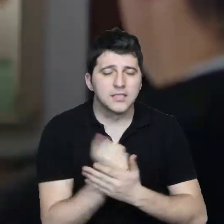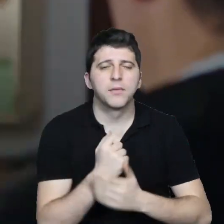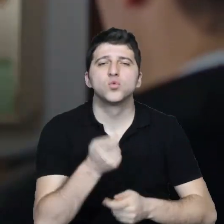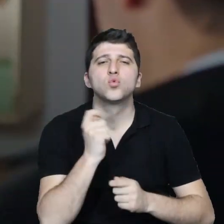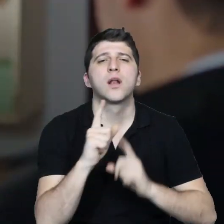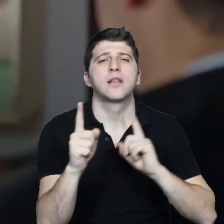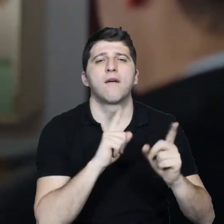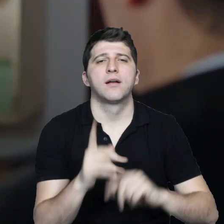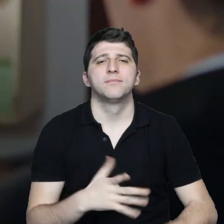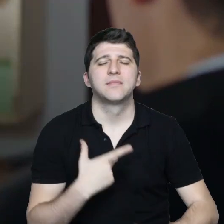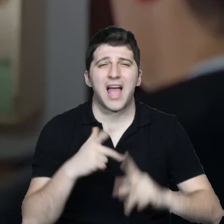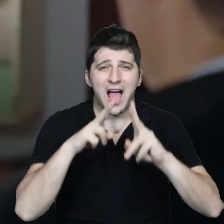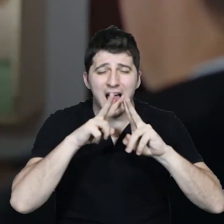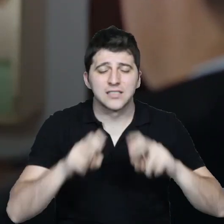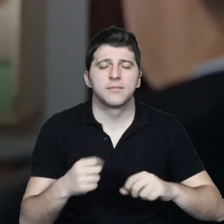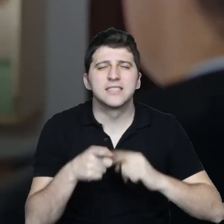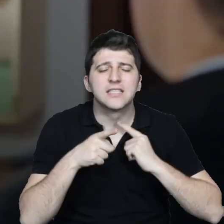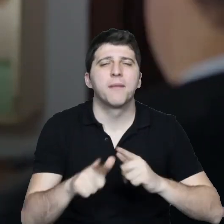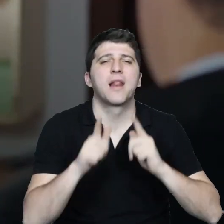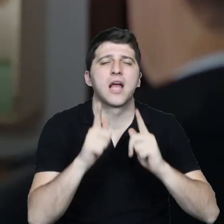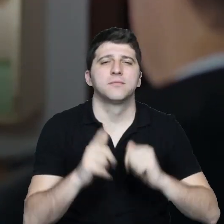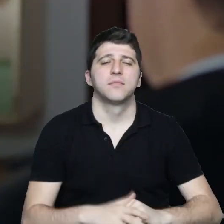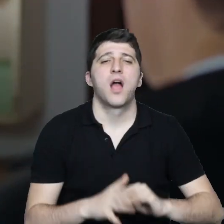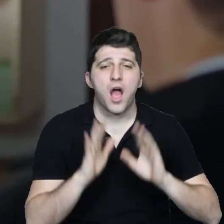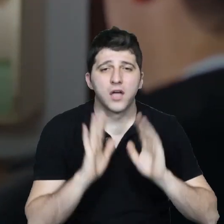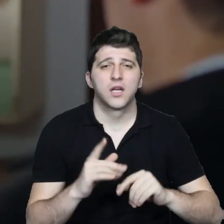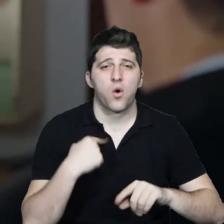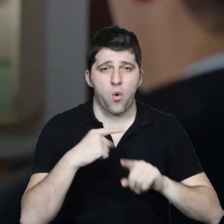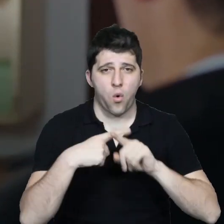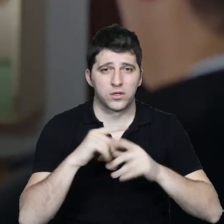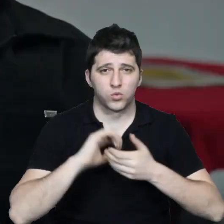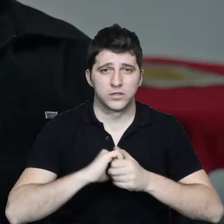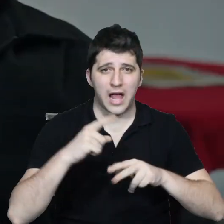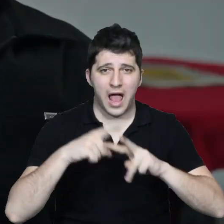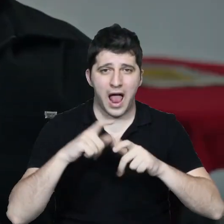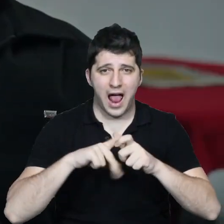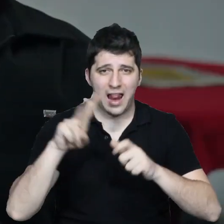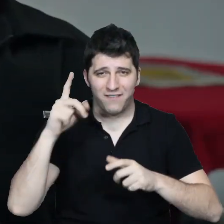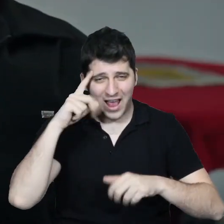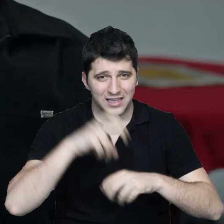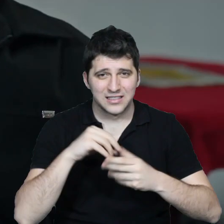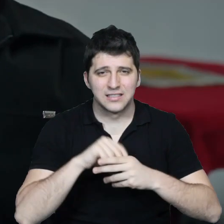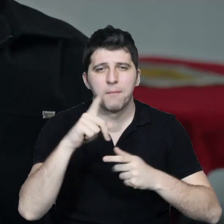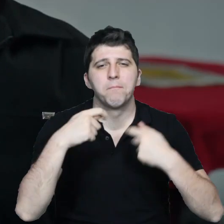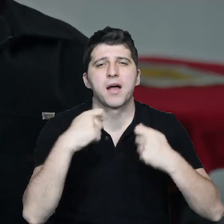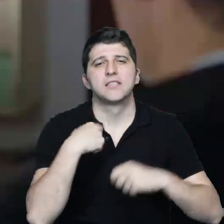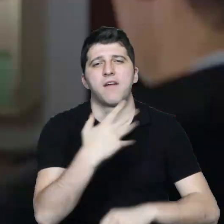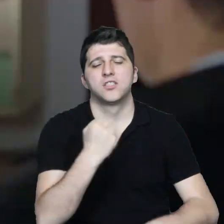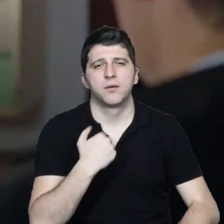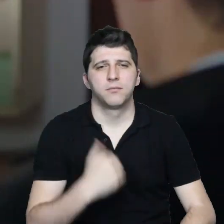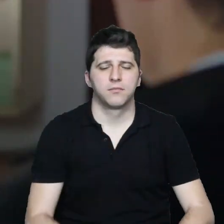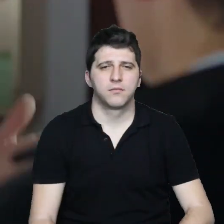dava. Sıkı bir araştırma ve takip süreci olacak. Ancak ortak dostumuz Alev Hanım'ın hatırı için ben sizden sadece masrafları talep